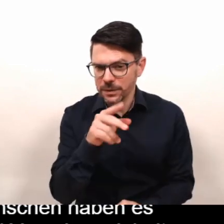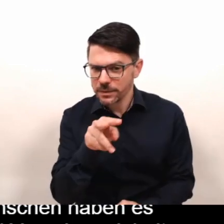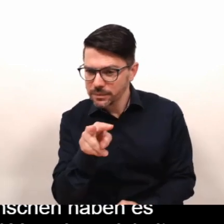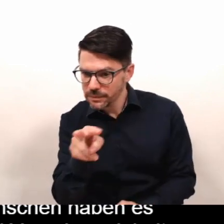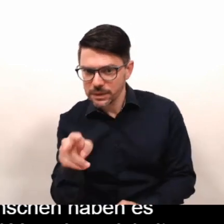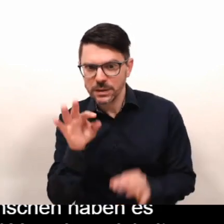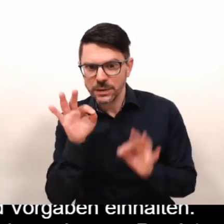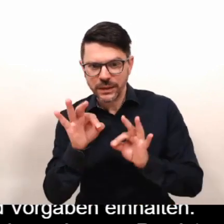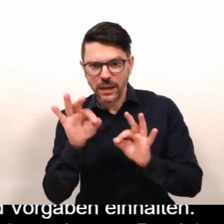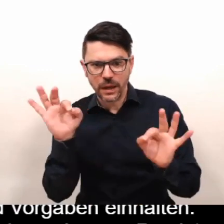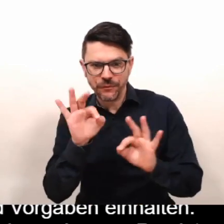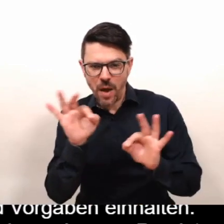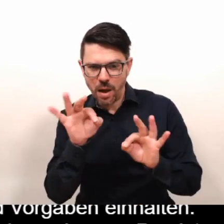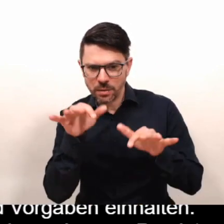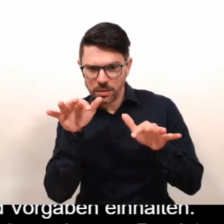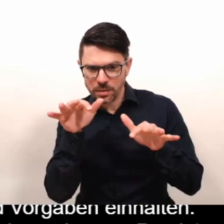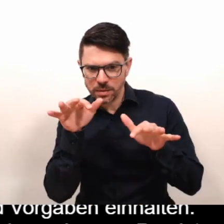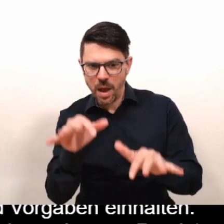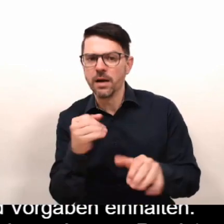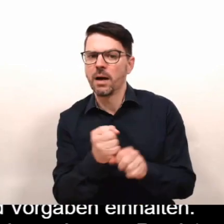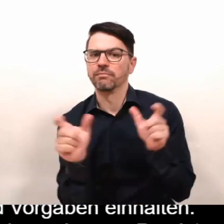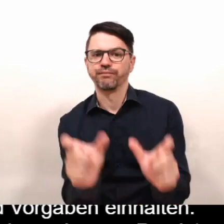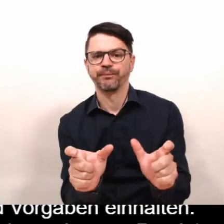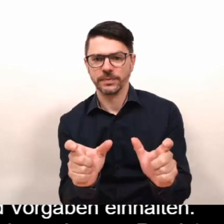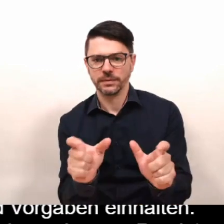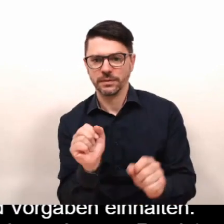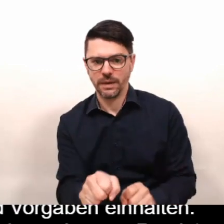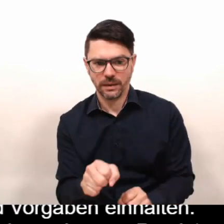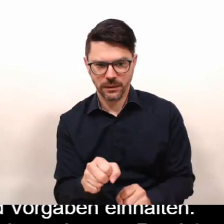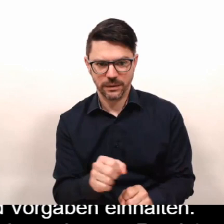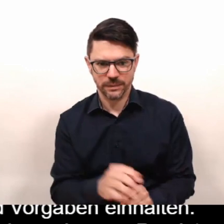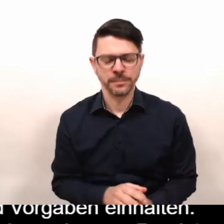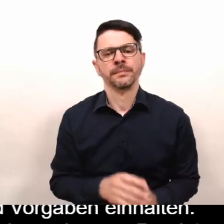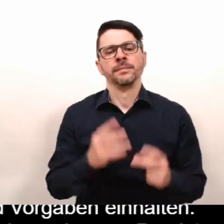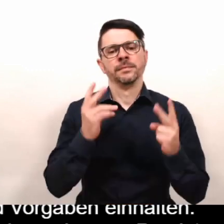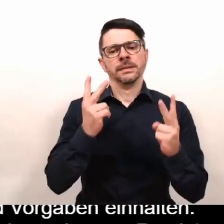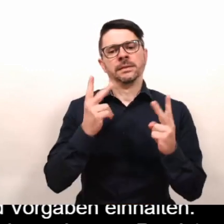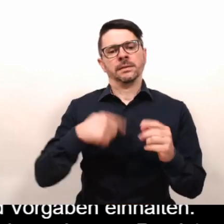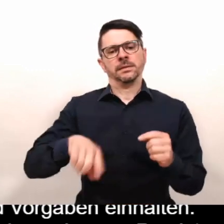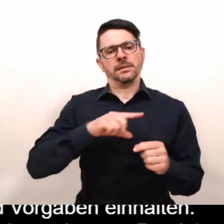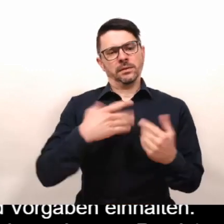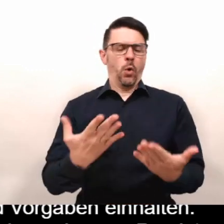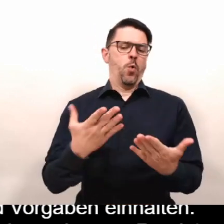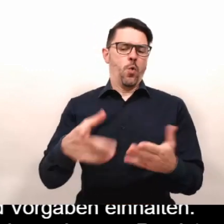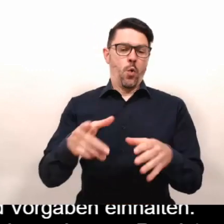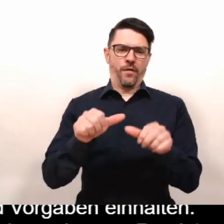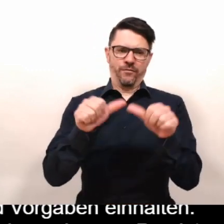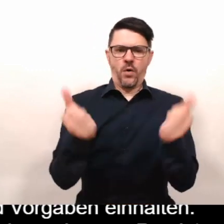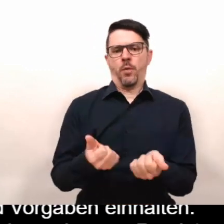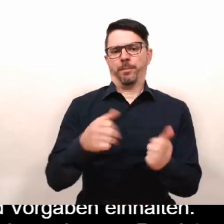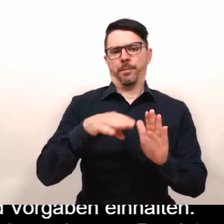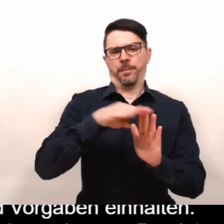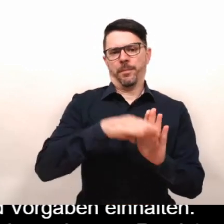zuletzt auch die Gastronomen und Hoteliers vorgestellt, wo wir eben jetzt ab 18. die